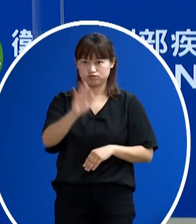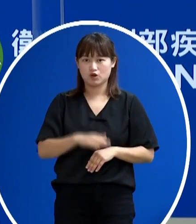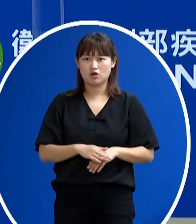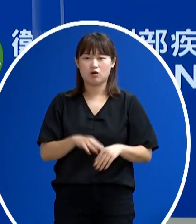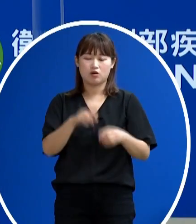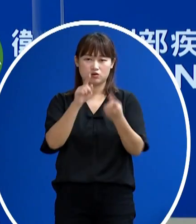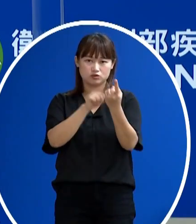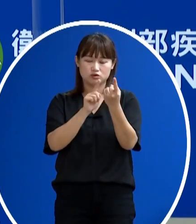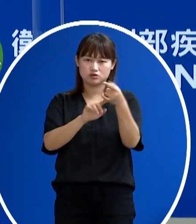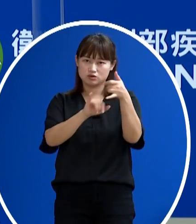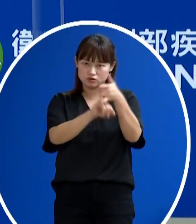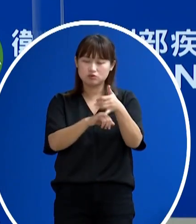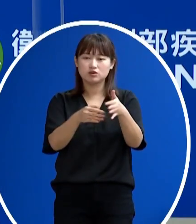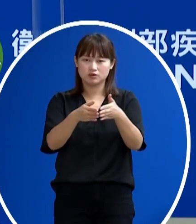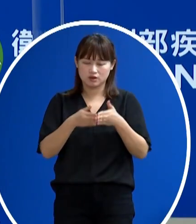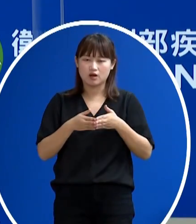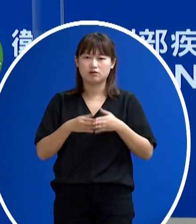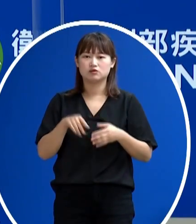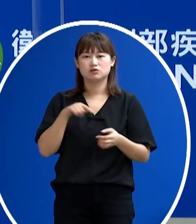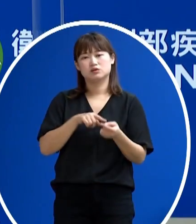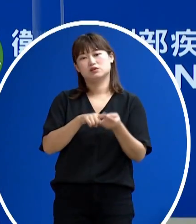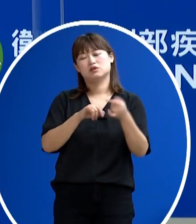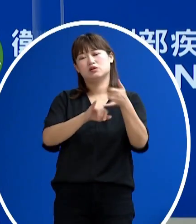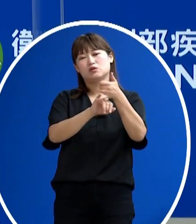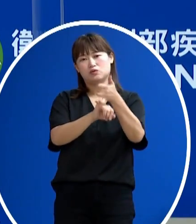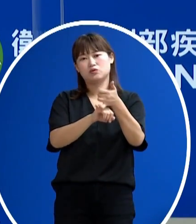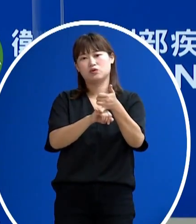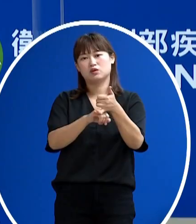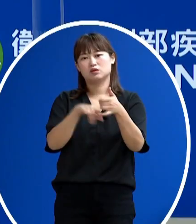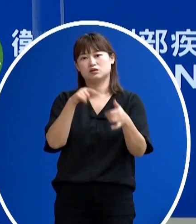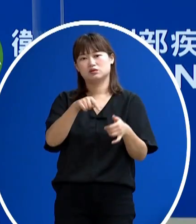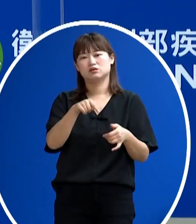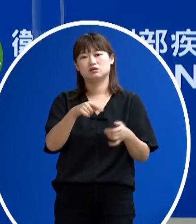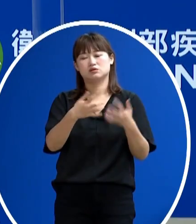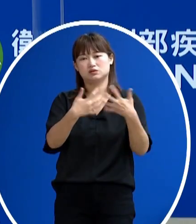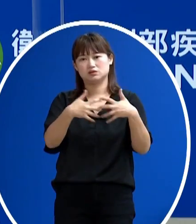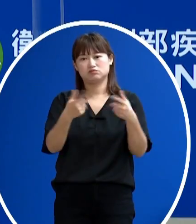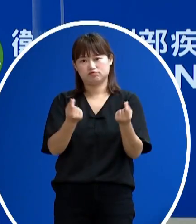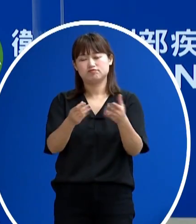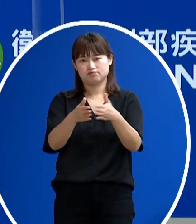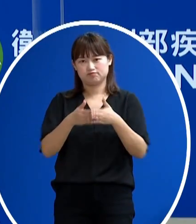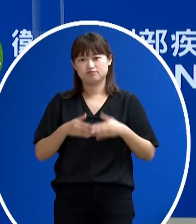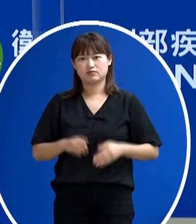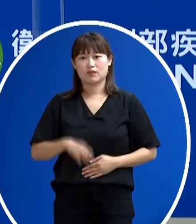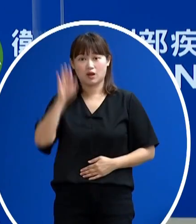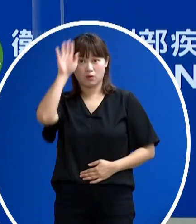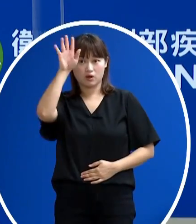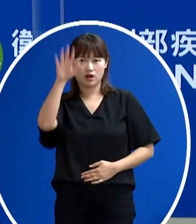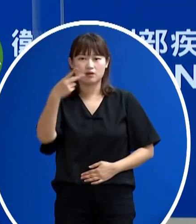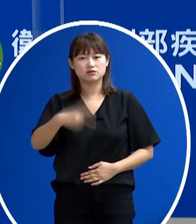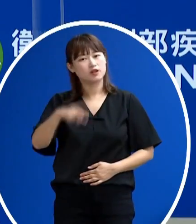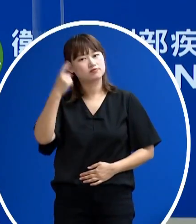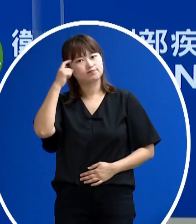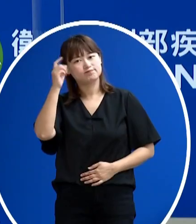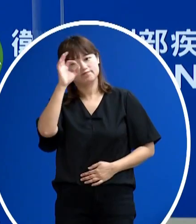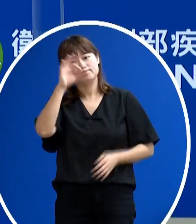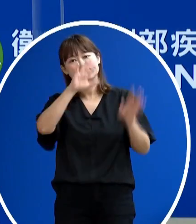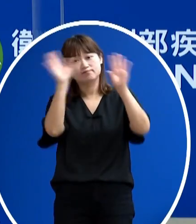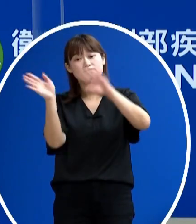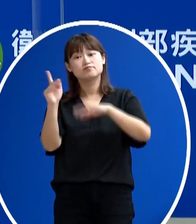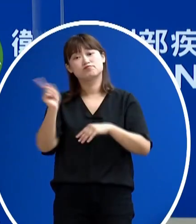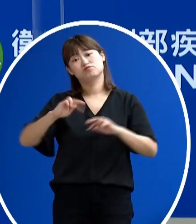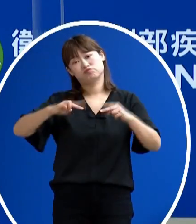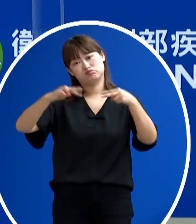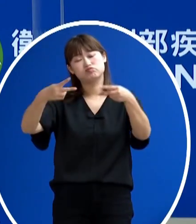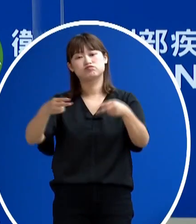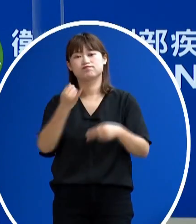平台这边移除。那所以未来我们当然还会再持续的观察。那针对